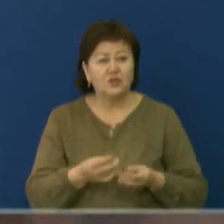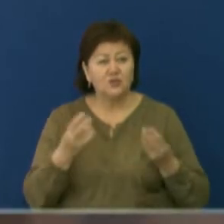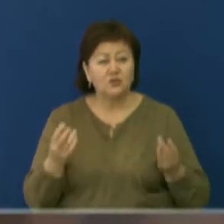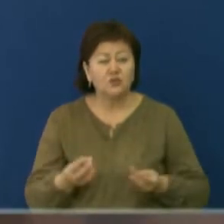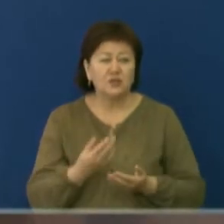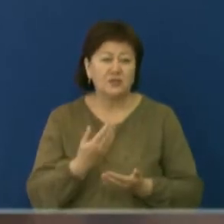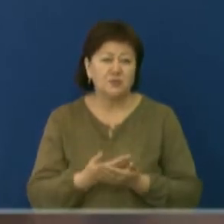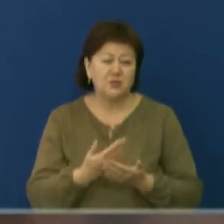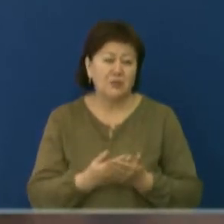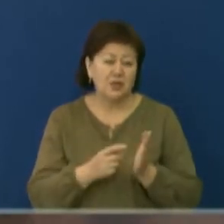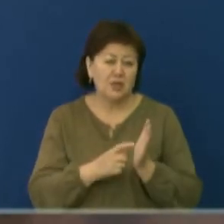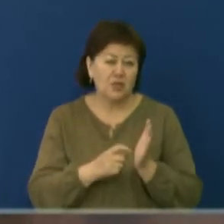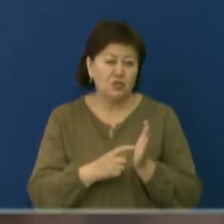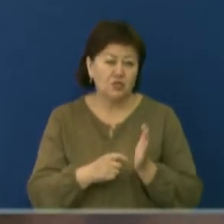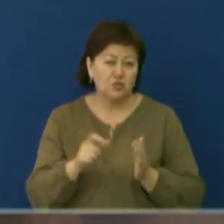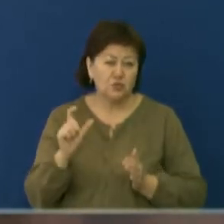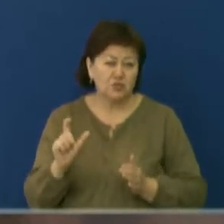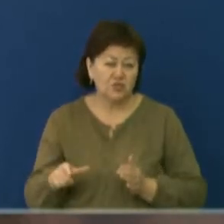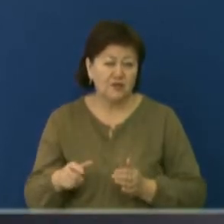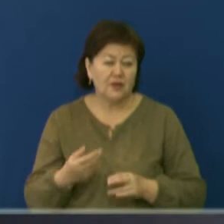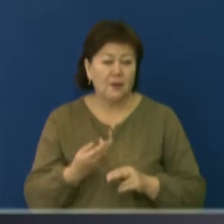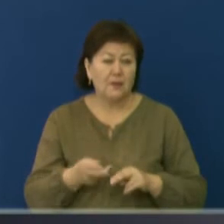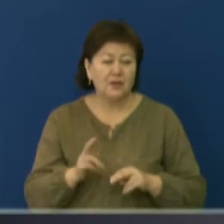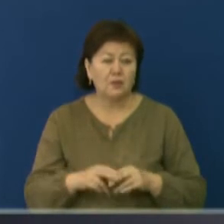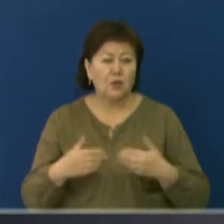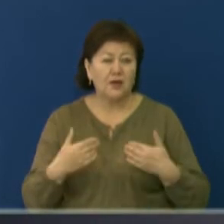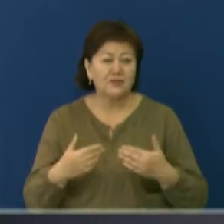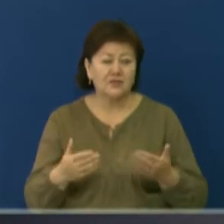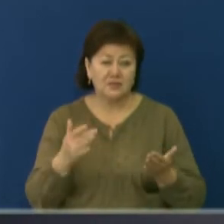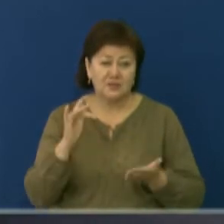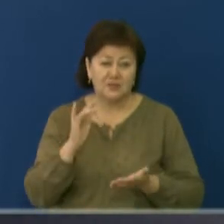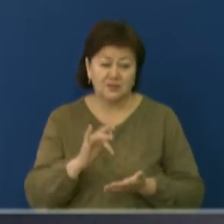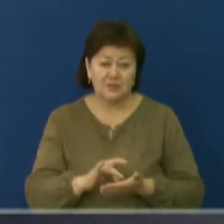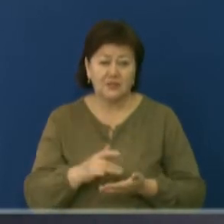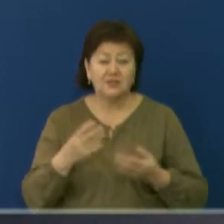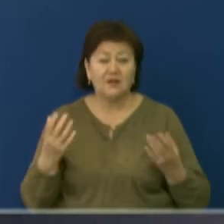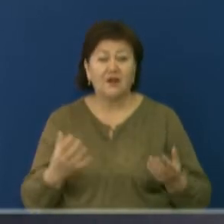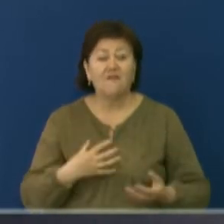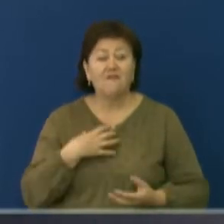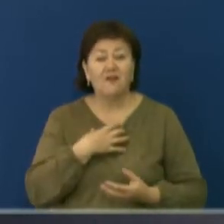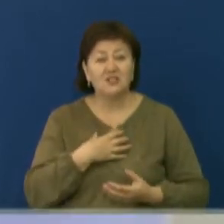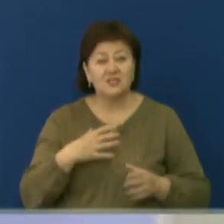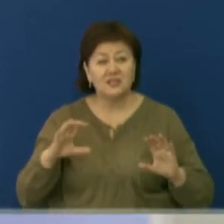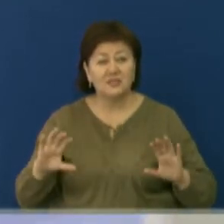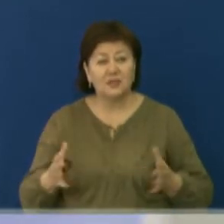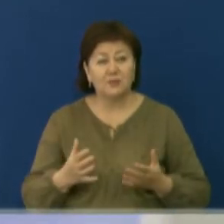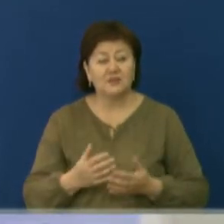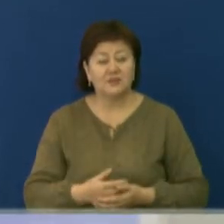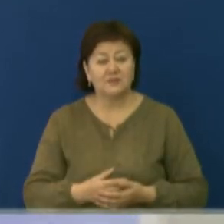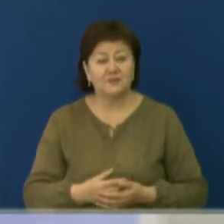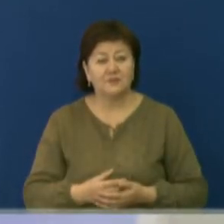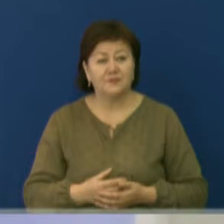600 больных раком щитовидной железы. Поэтому открытие данного центра – важное событие в сфере здравоохранения.